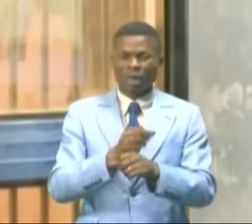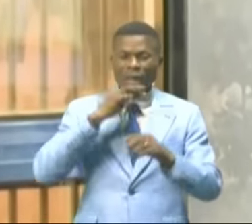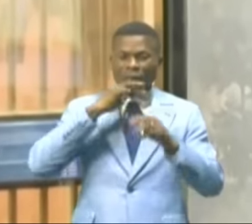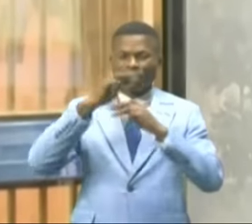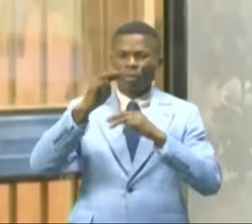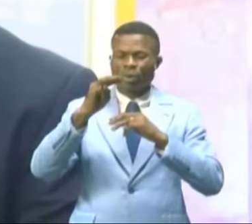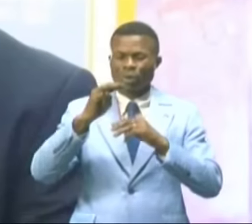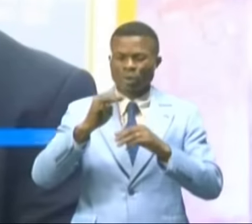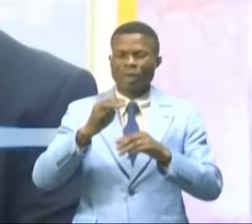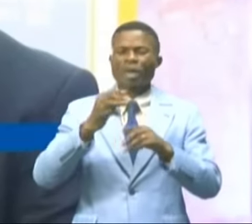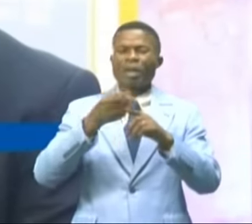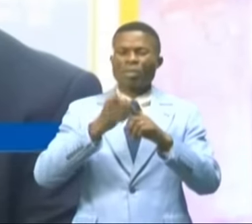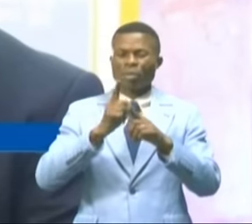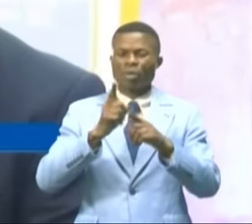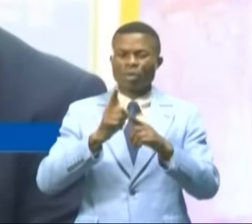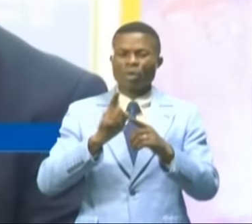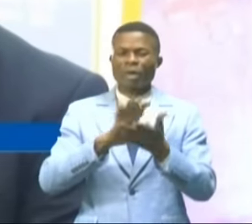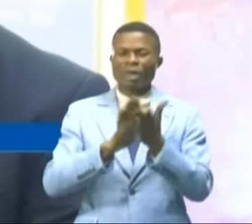message religieux.